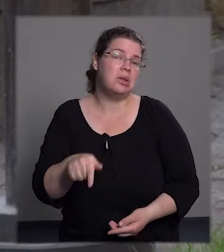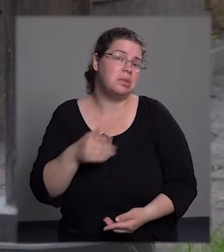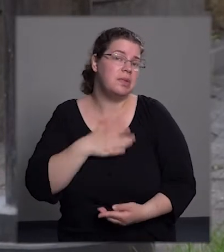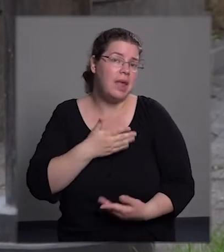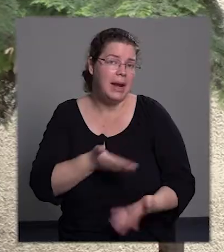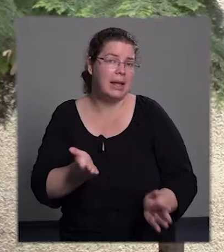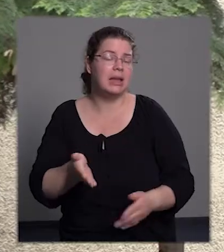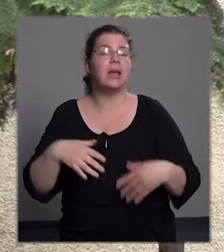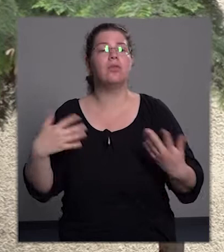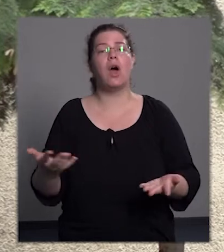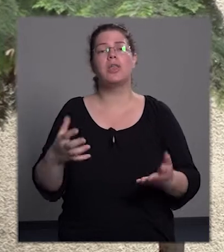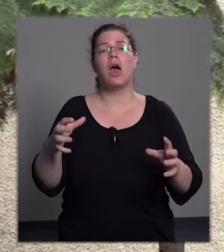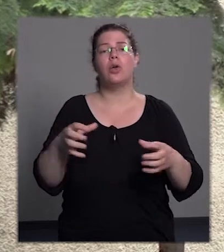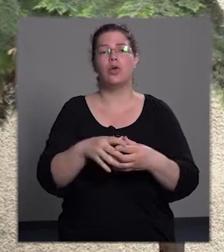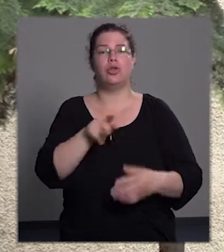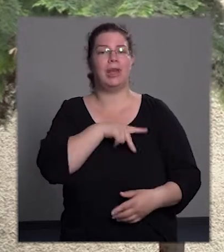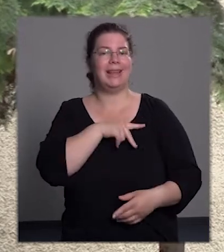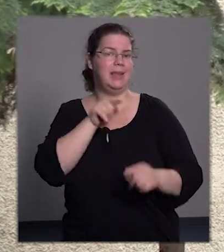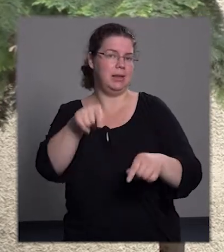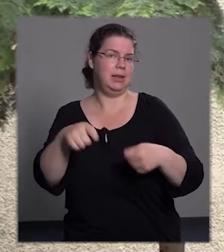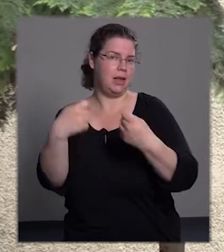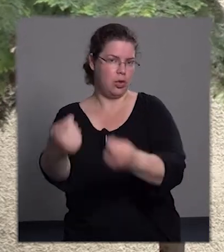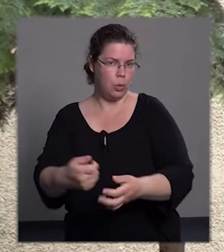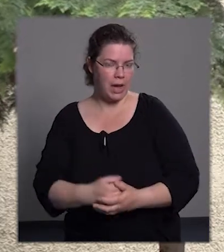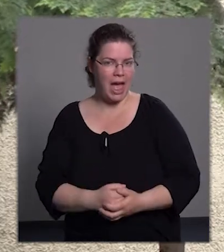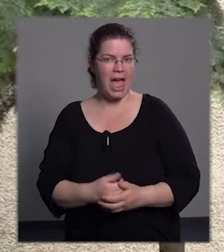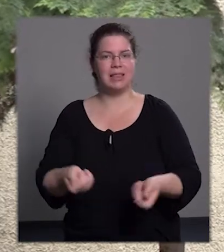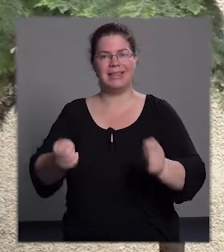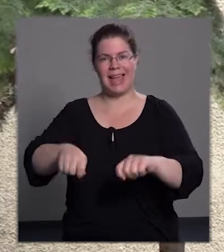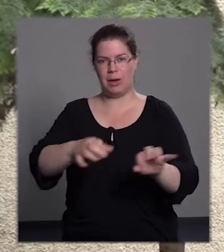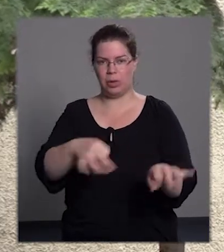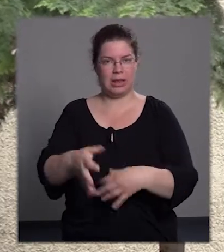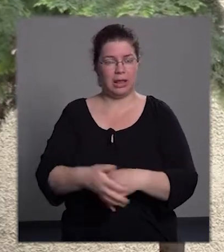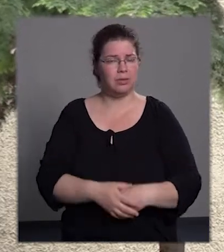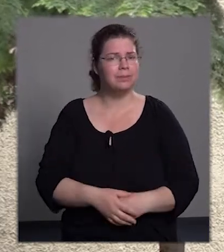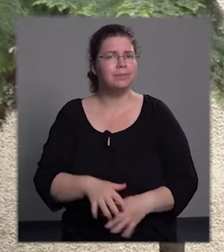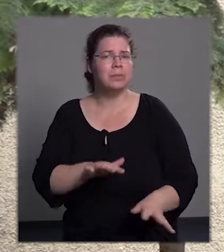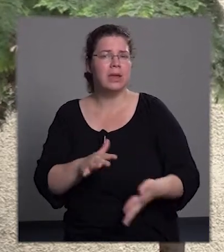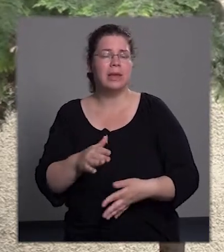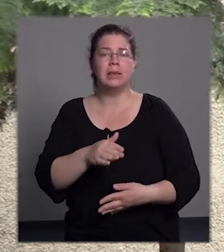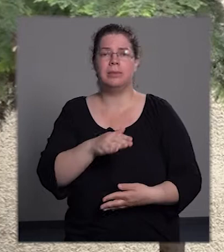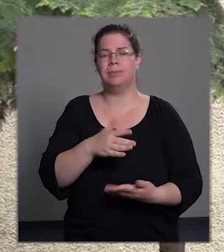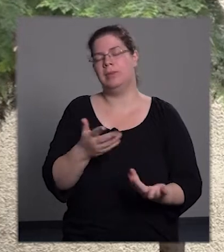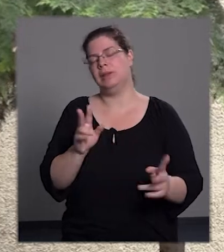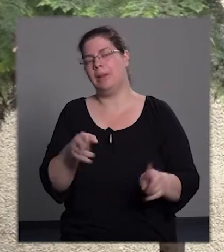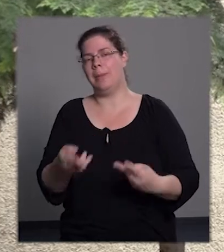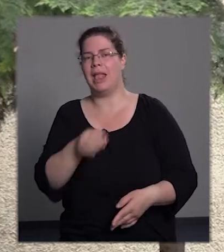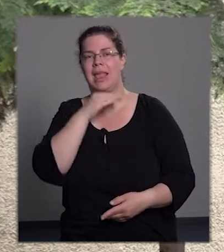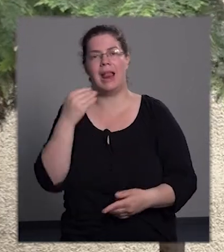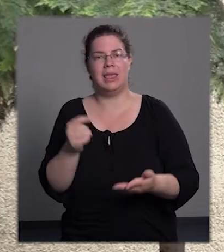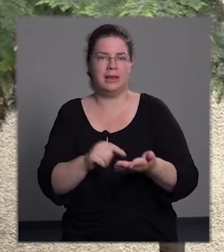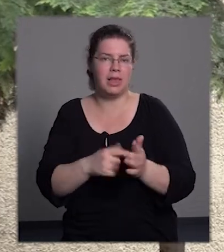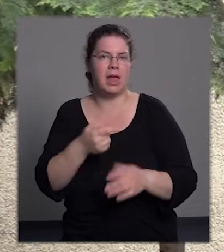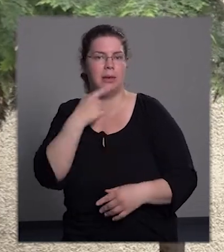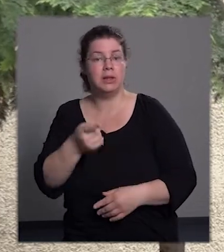vagy a közönségdíjat itt adtuk át záró rendezvényen. Talán nem lehet elégszer elmondani, hogy itt nem csak nagyon szép